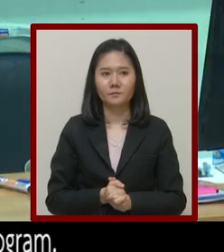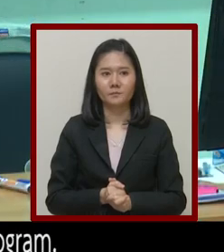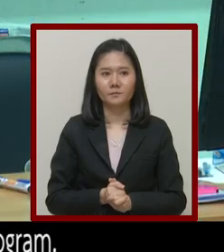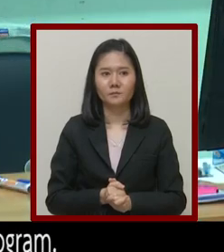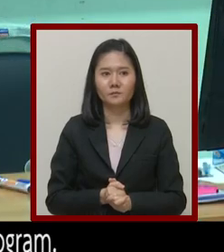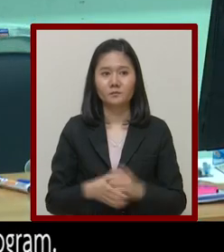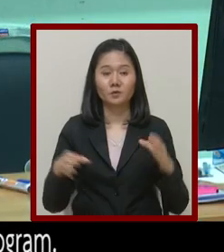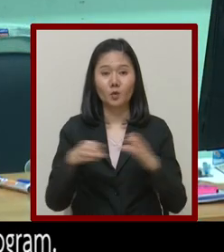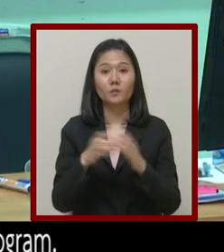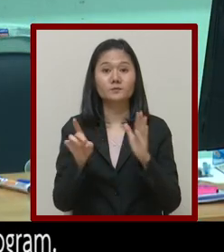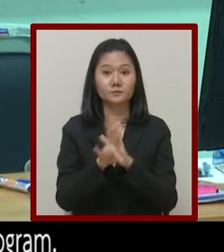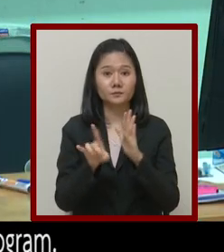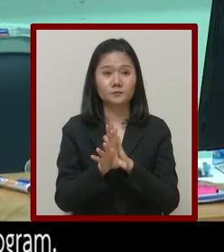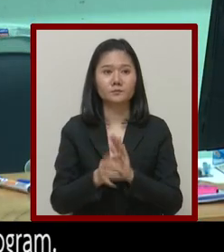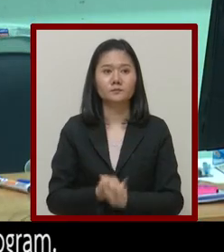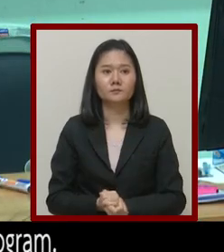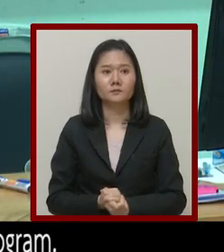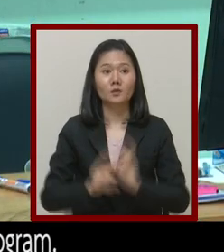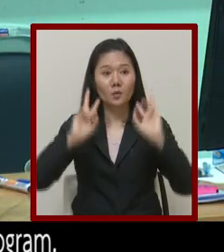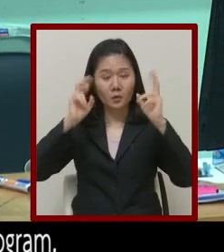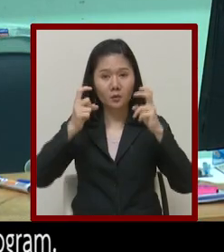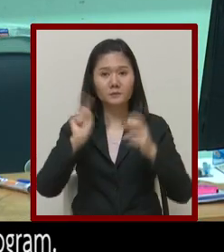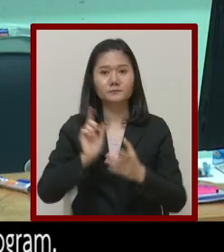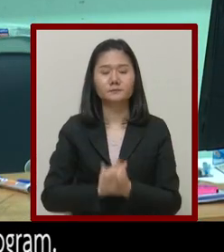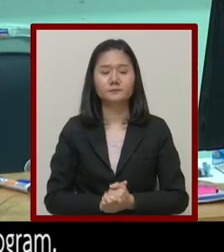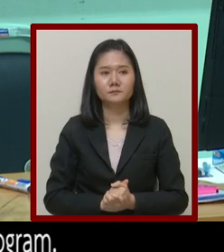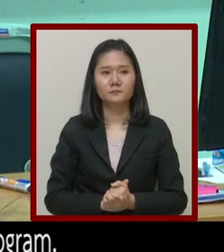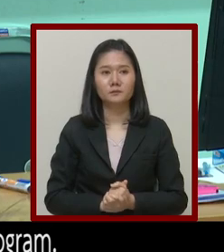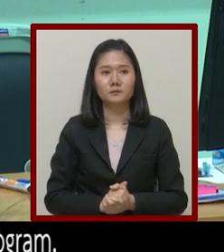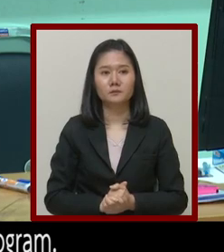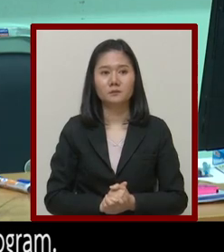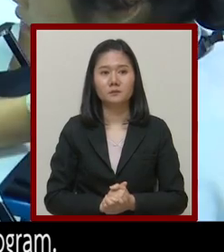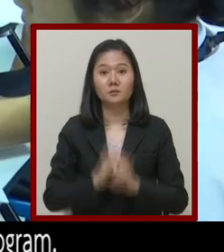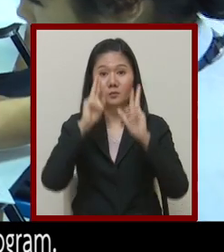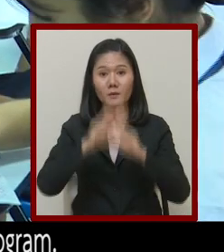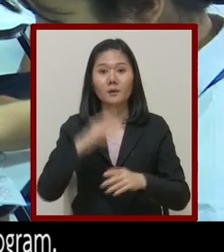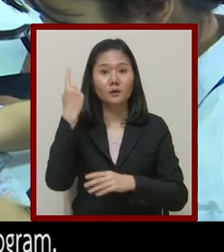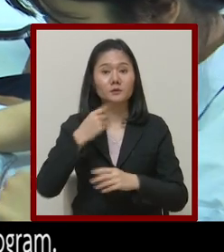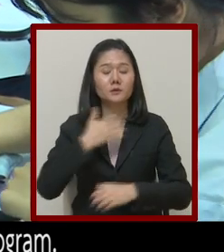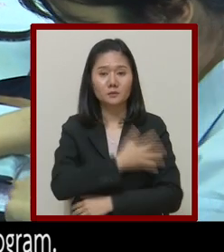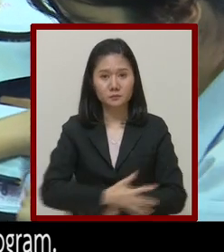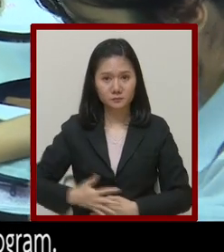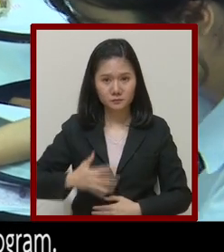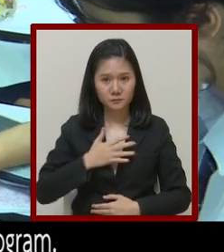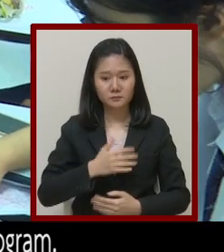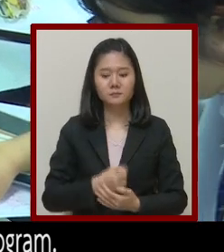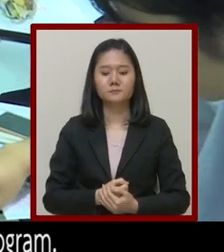ต่อไปเป็นกลุ่มสุดท้ายนะคะในหัวข้อเรื่องรูปแบบและการท่องเที่ยวเชิงสุขภาพค่ะ